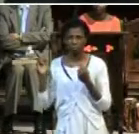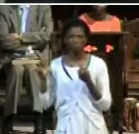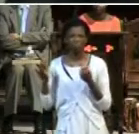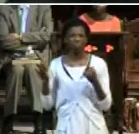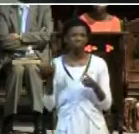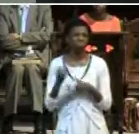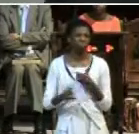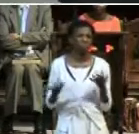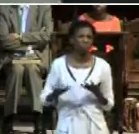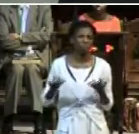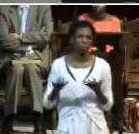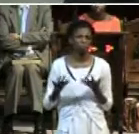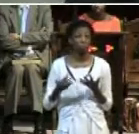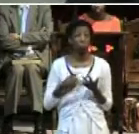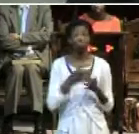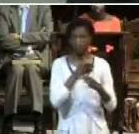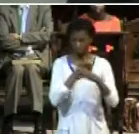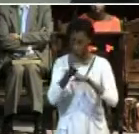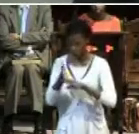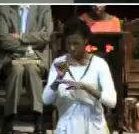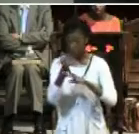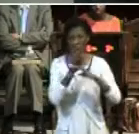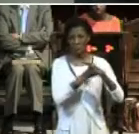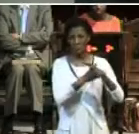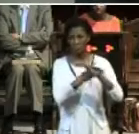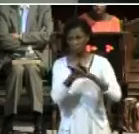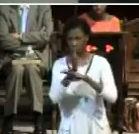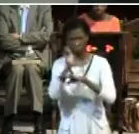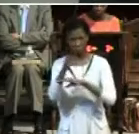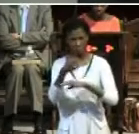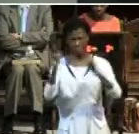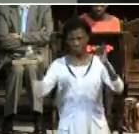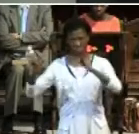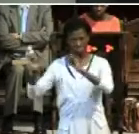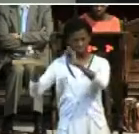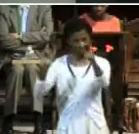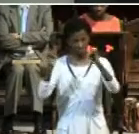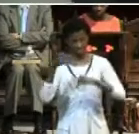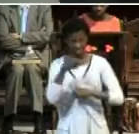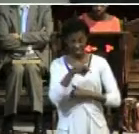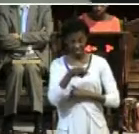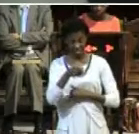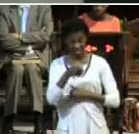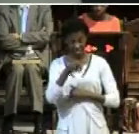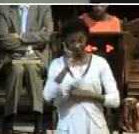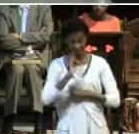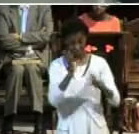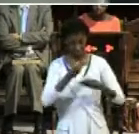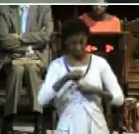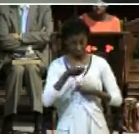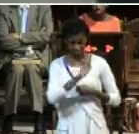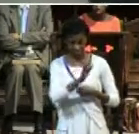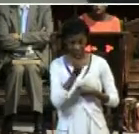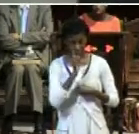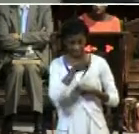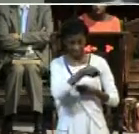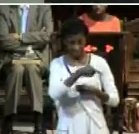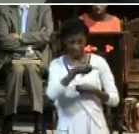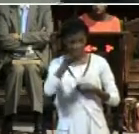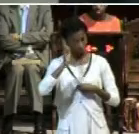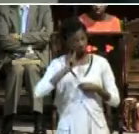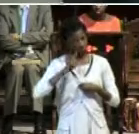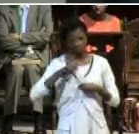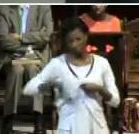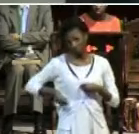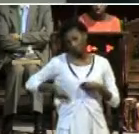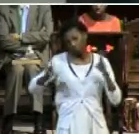fait, c'est que, d'abord, elle rentre. Elle rentre dans un endroit où, manifestement, elle n'est pas la bienvenue. C'est une prostituée, c'est une femme pécheresse,